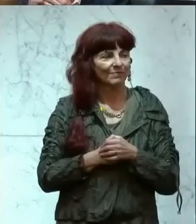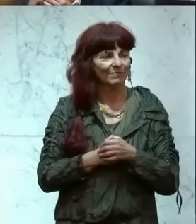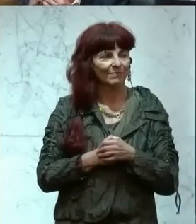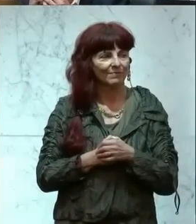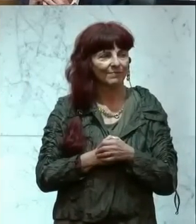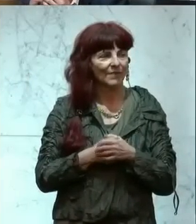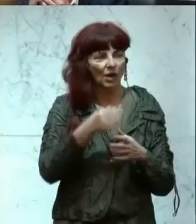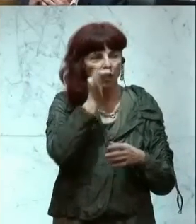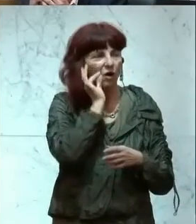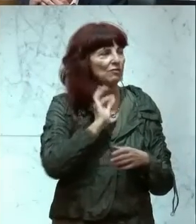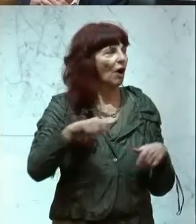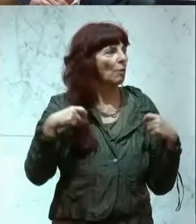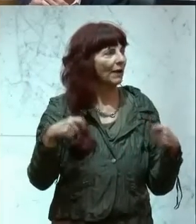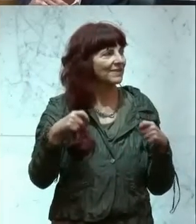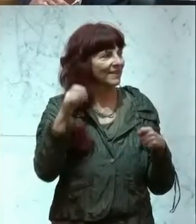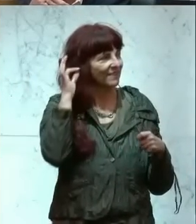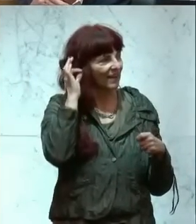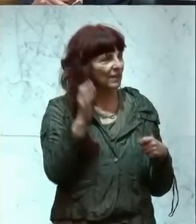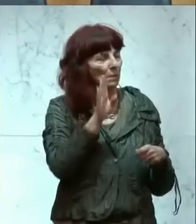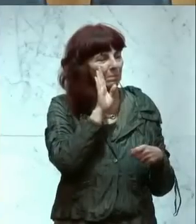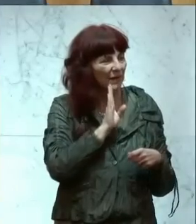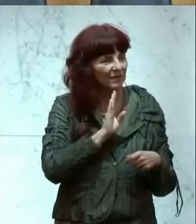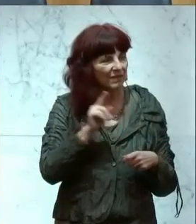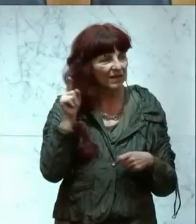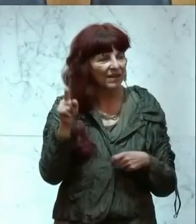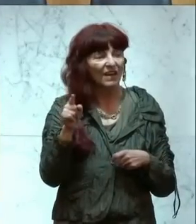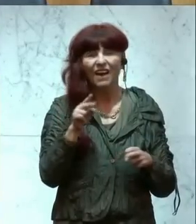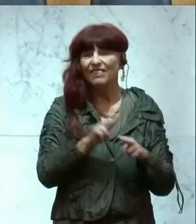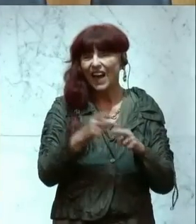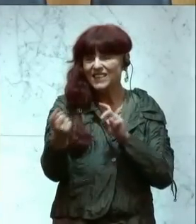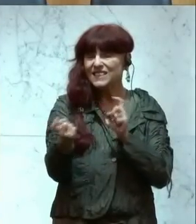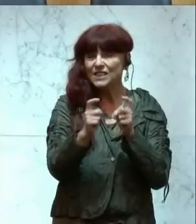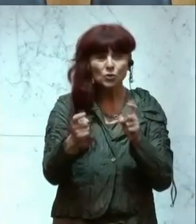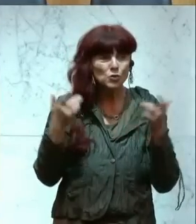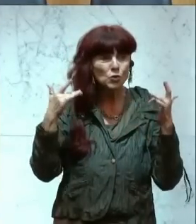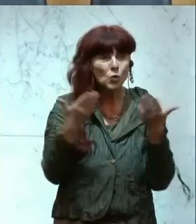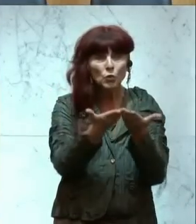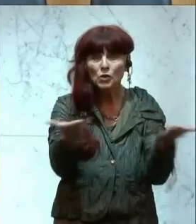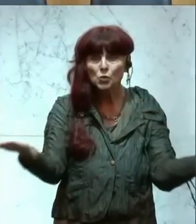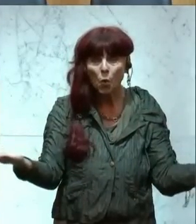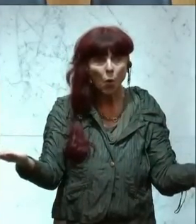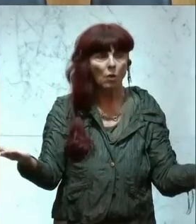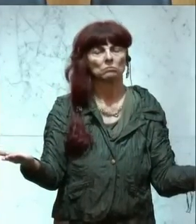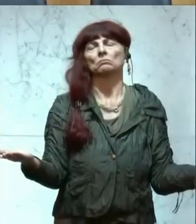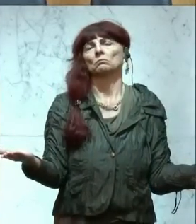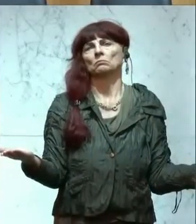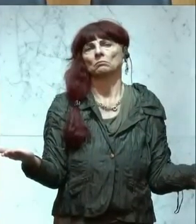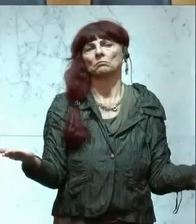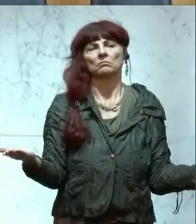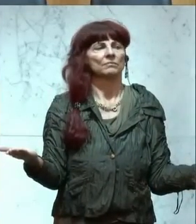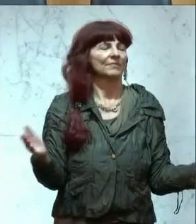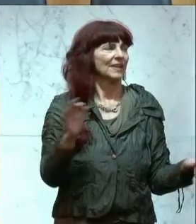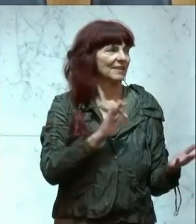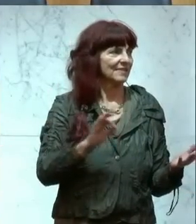Frau Präsidentin, sind Sie mir nicht böse, aber das ist ja, wenn das die Diskussionskultur ist, ja. So, meine